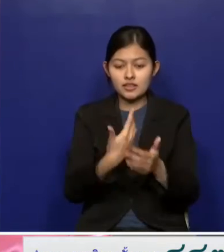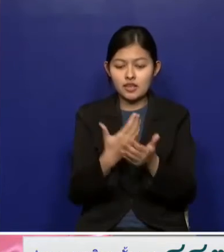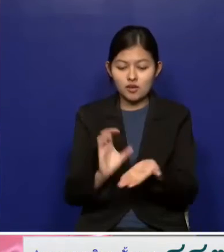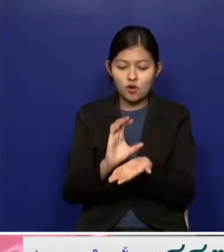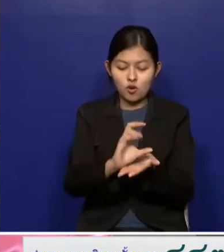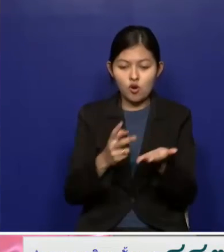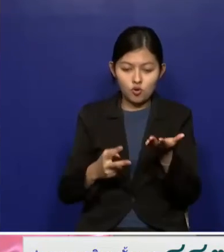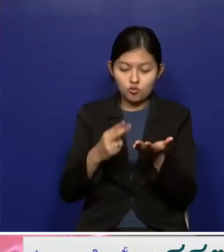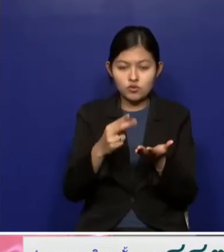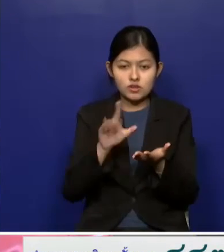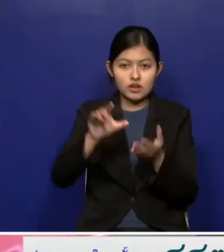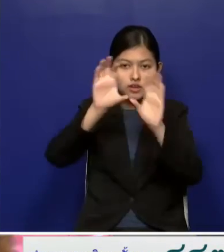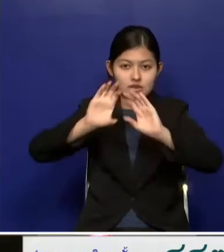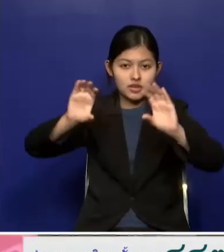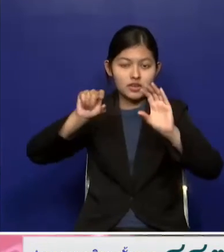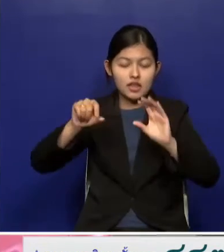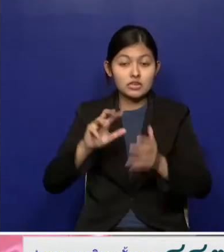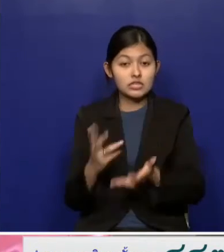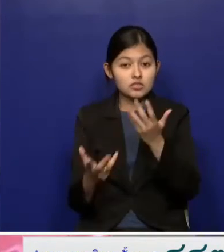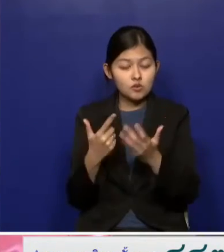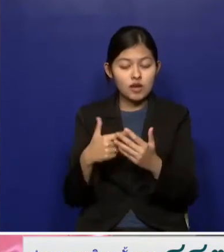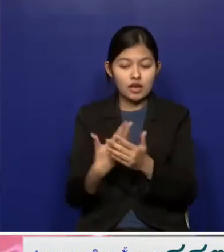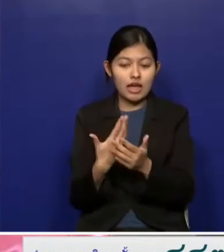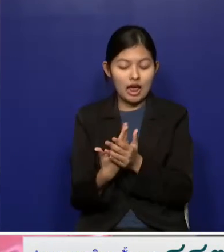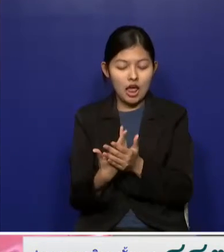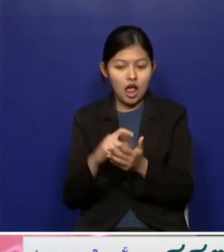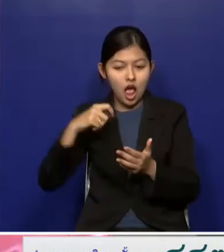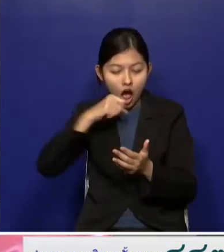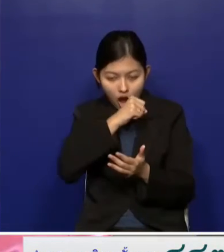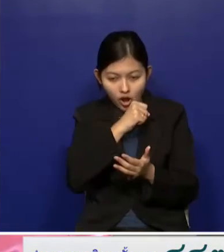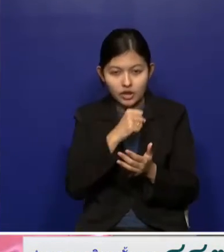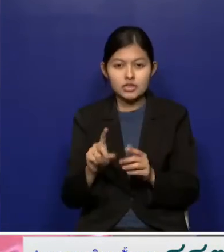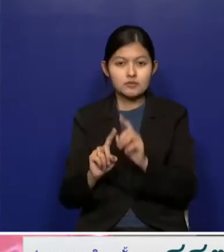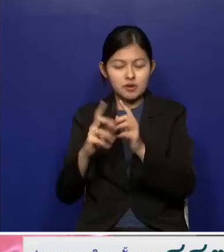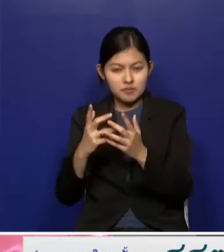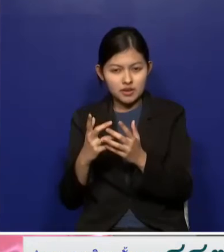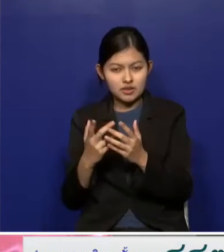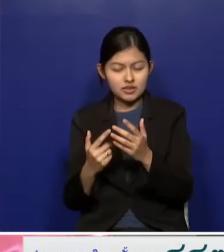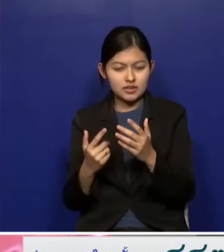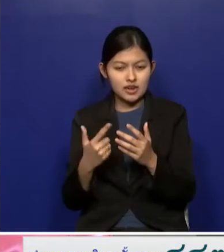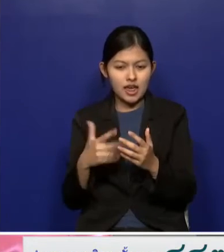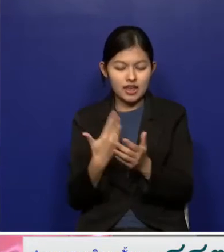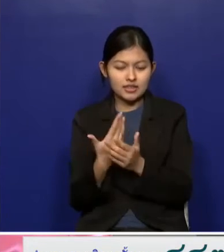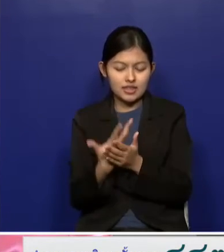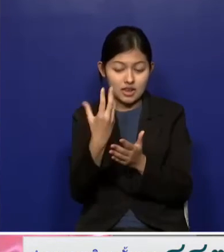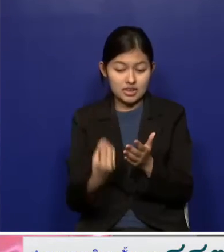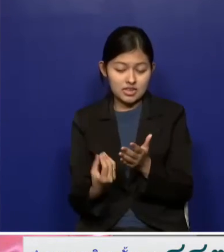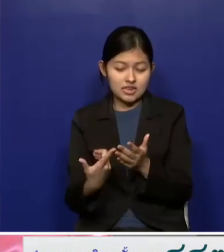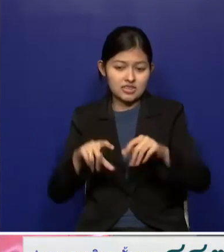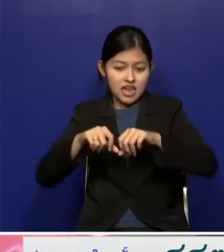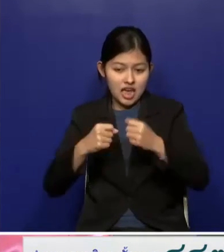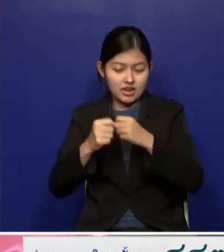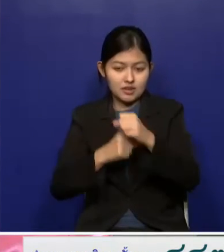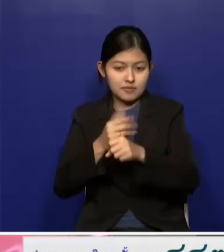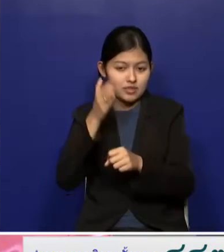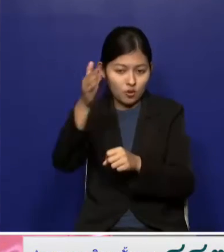ทูนจากรัฐหรือใกอนีคาวออยคสุดท้ายต่ำกว่าคันต้นให้นำส่วนต่างไปหักจากคาอ้ใปีถ